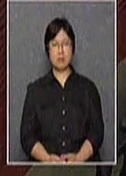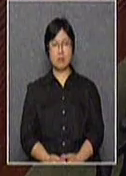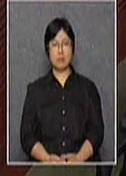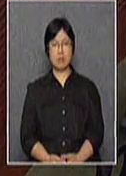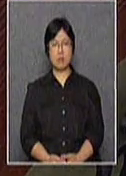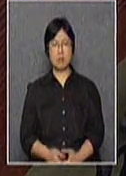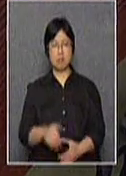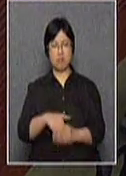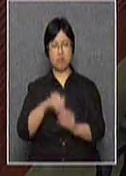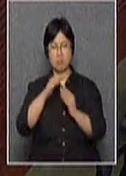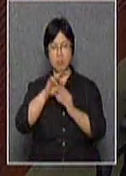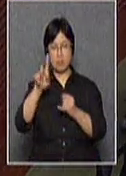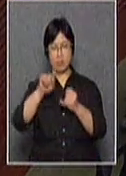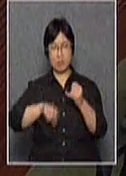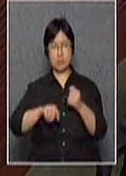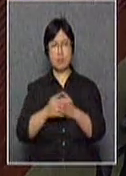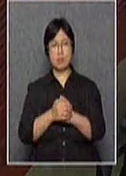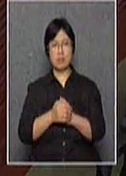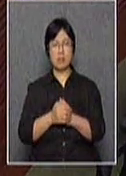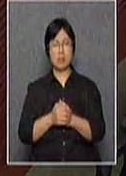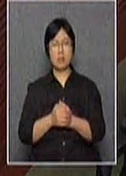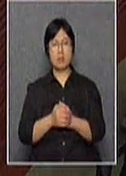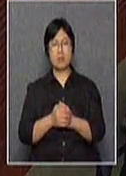停止表決顯示結果。